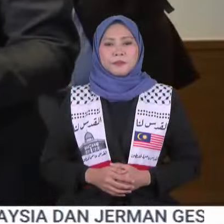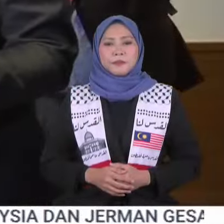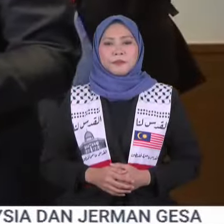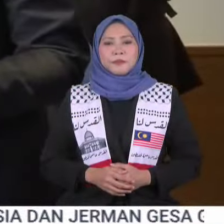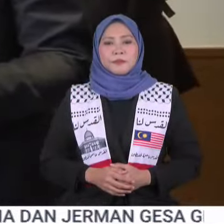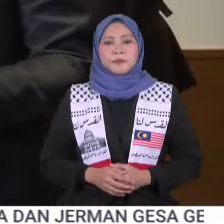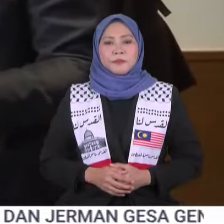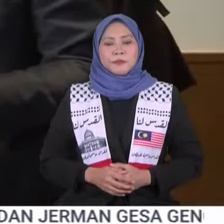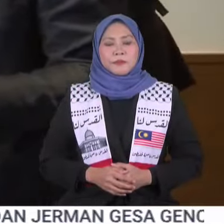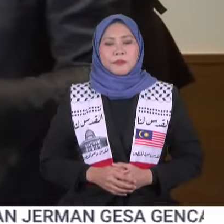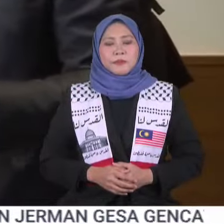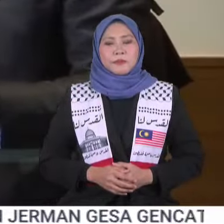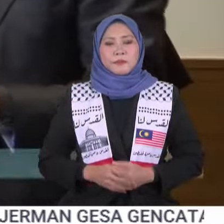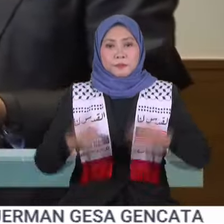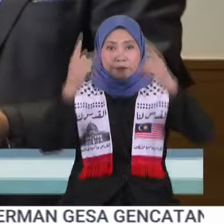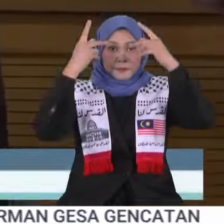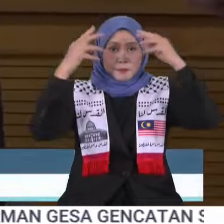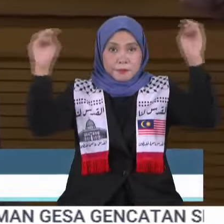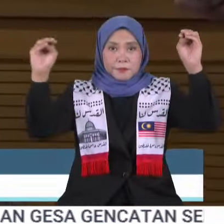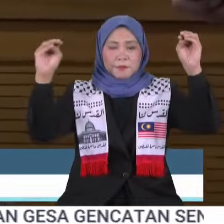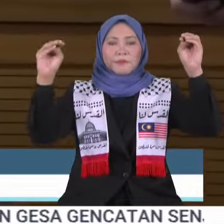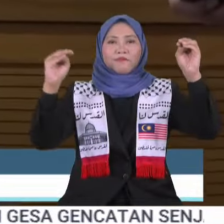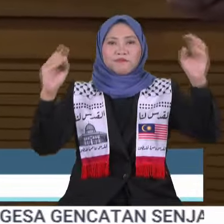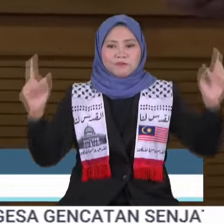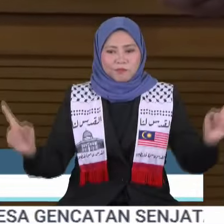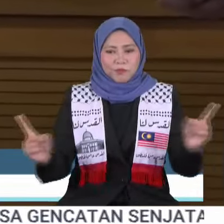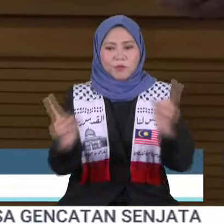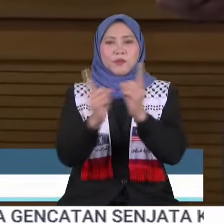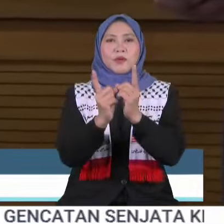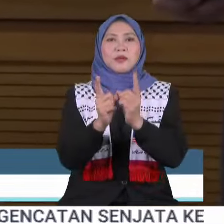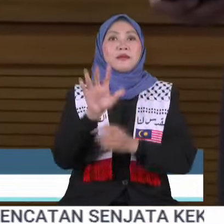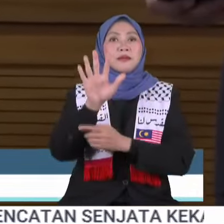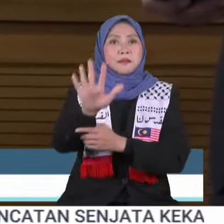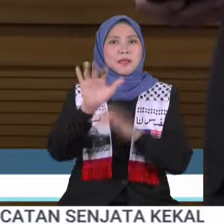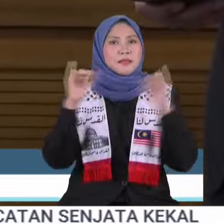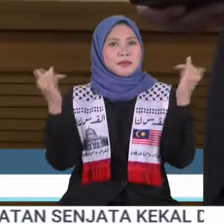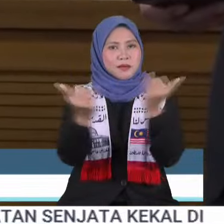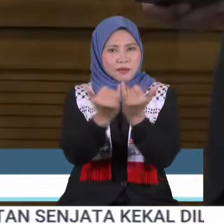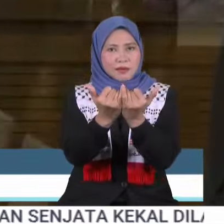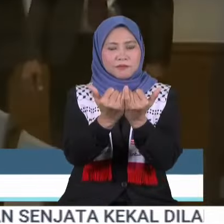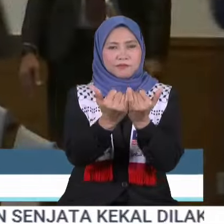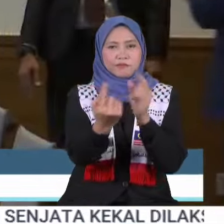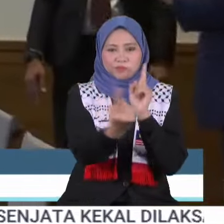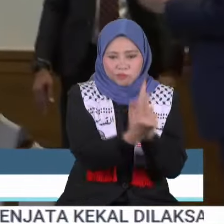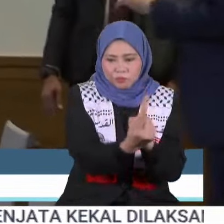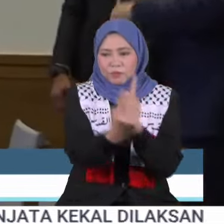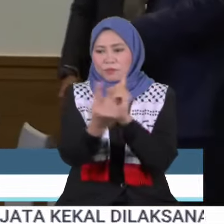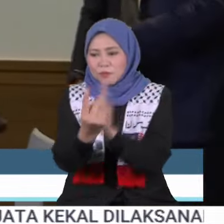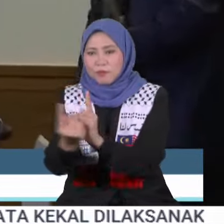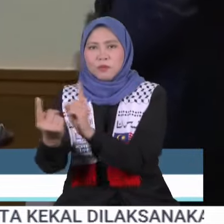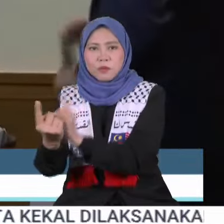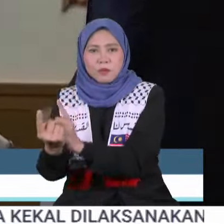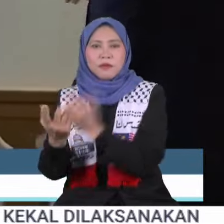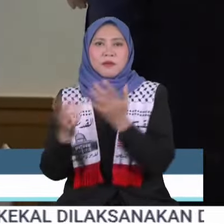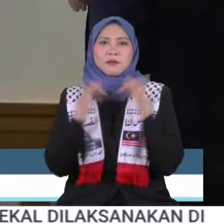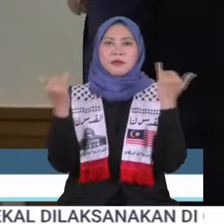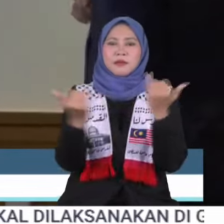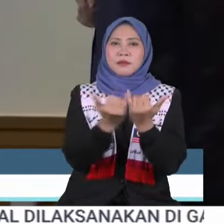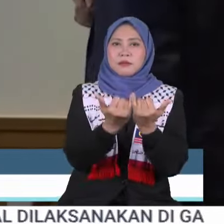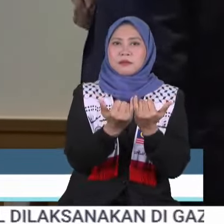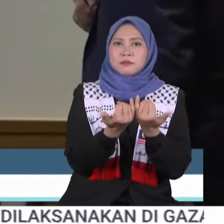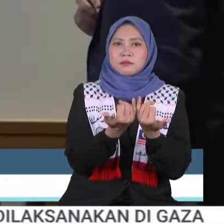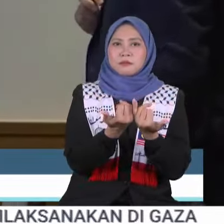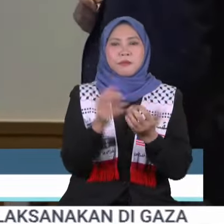benedik sementara itu Perdana Menteri turut membuat pertemuan dengan lima buah Syarikat secara satu persatu yang melibatkan Syarikat xfb